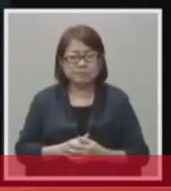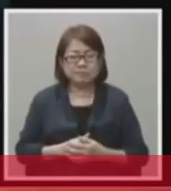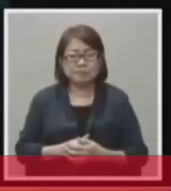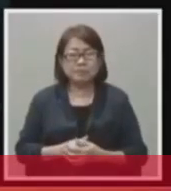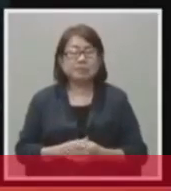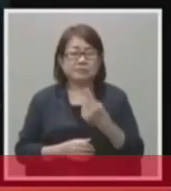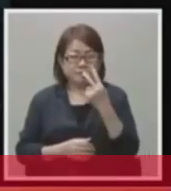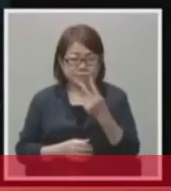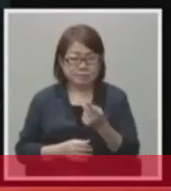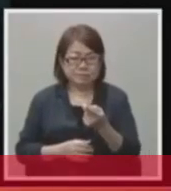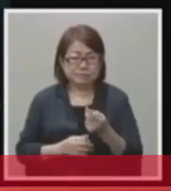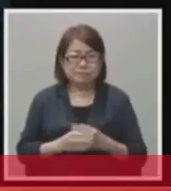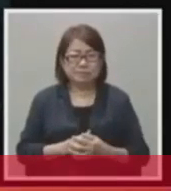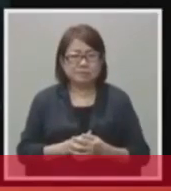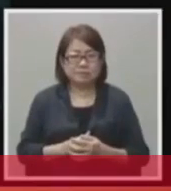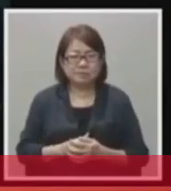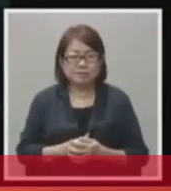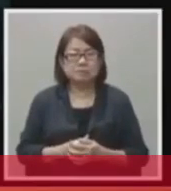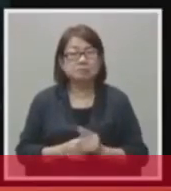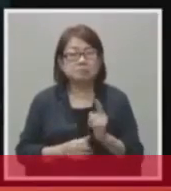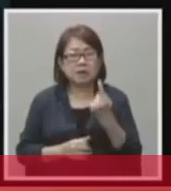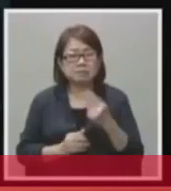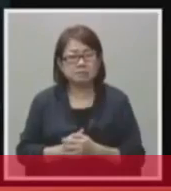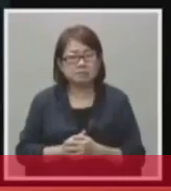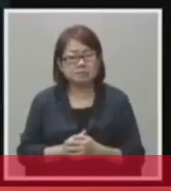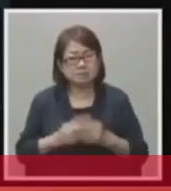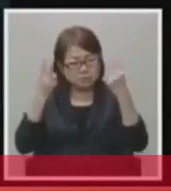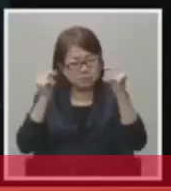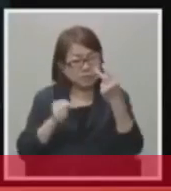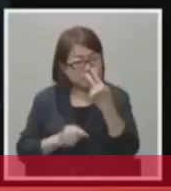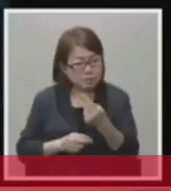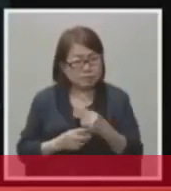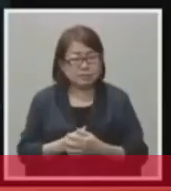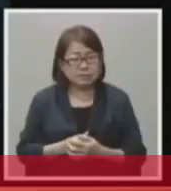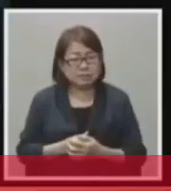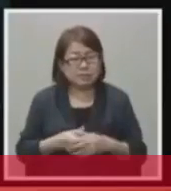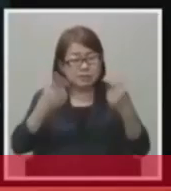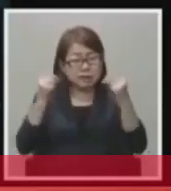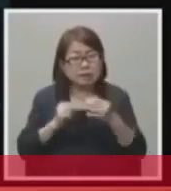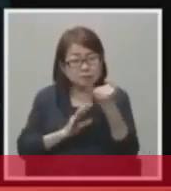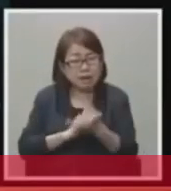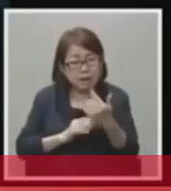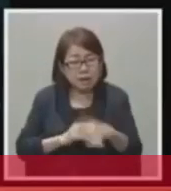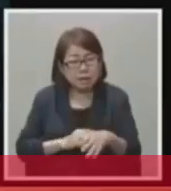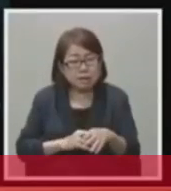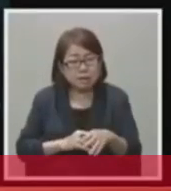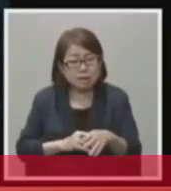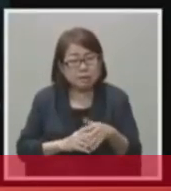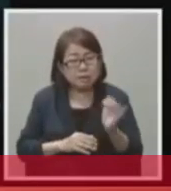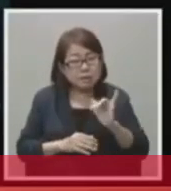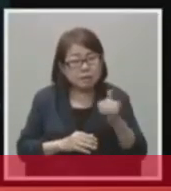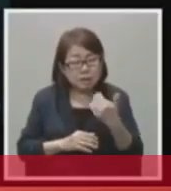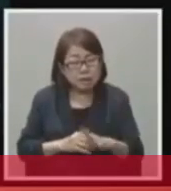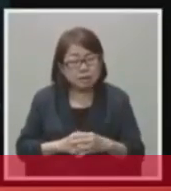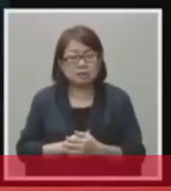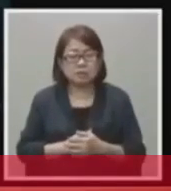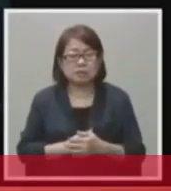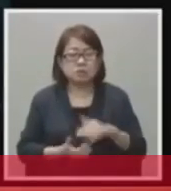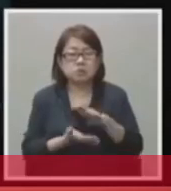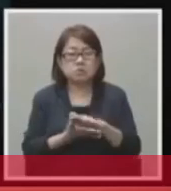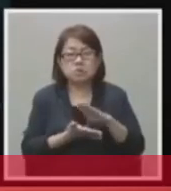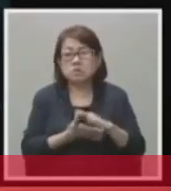นี่อีกบ่อนหนึ่งครับท่านนายกท่านนายกเคยไปตรงนั้นไหมครับสตรีวิทยา